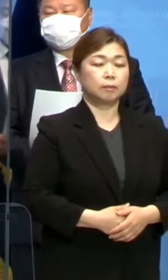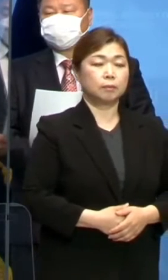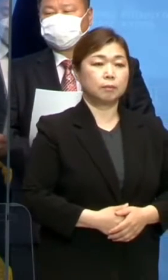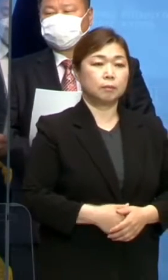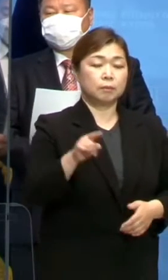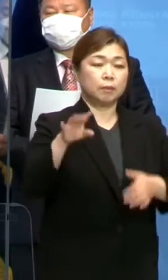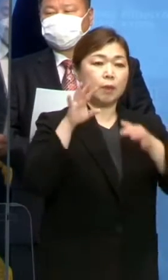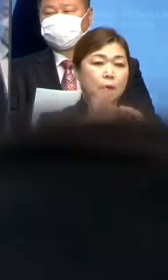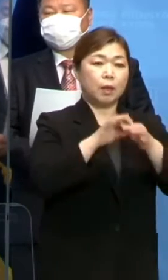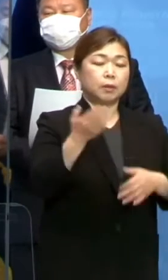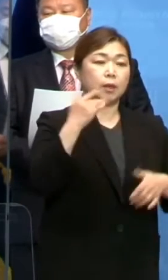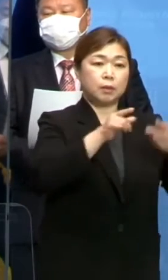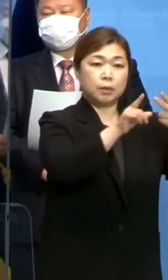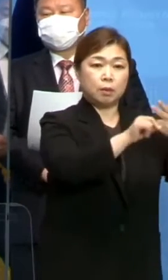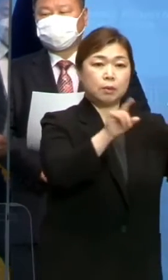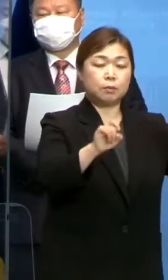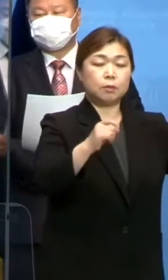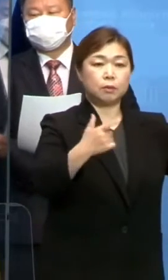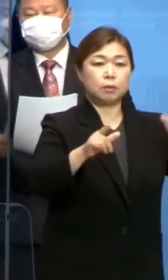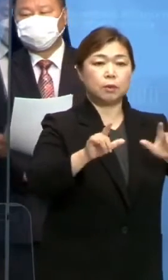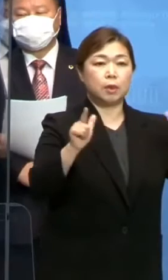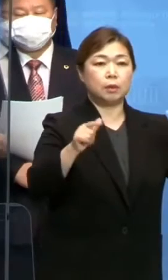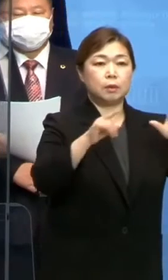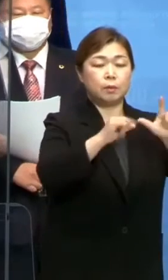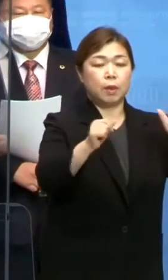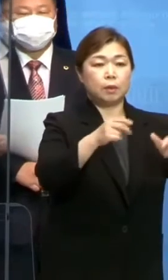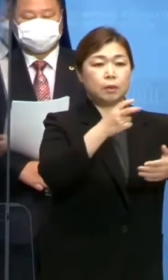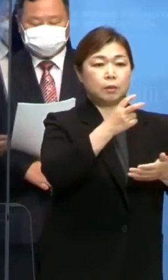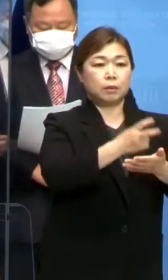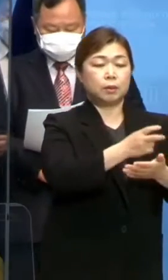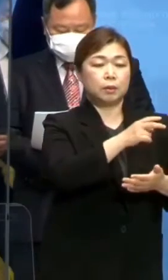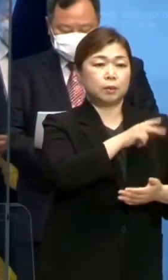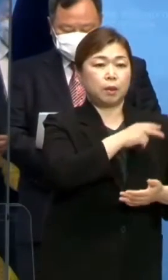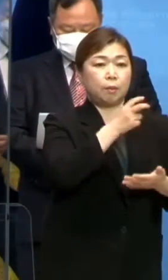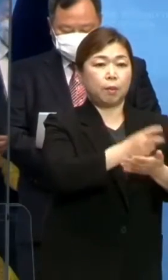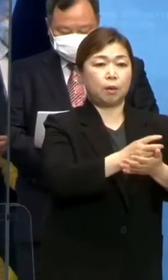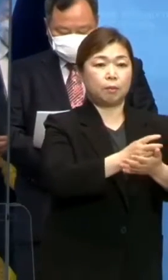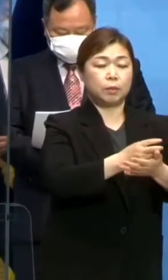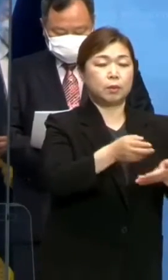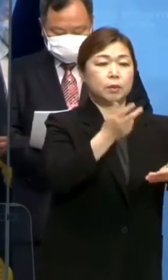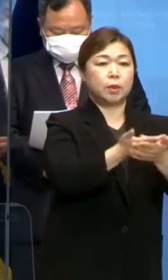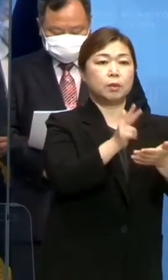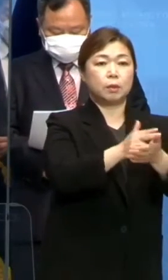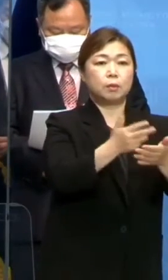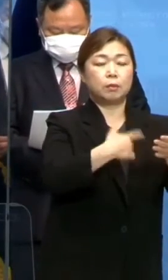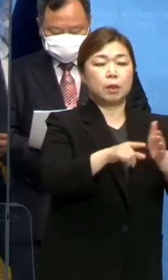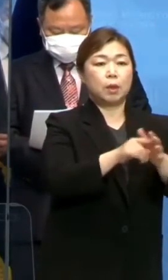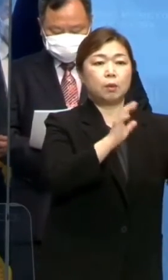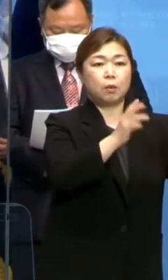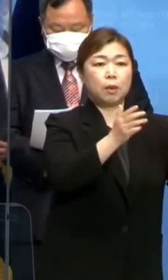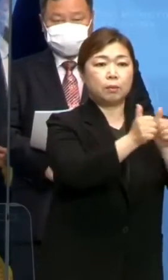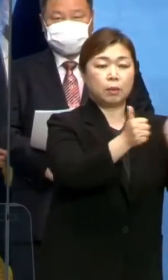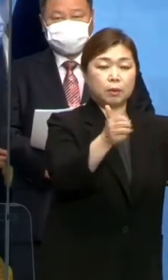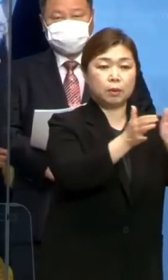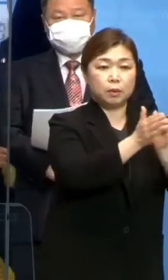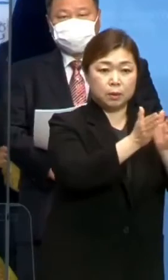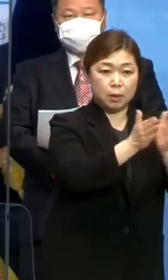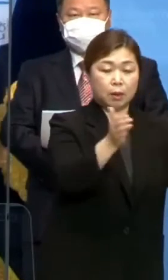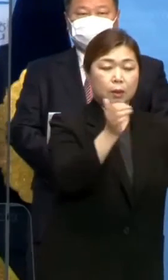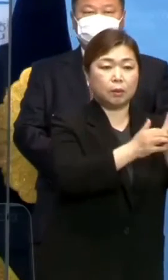위의 지난 7월 16일 지방의회 법 제정을 위한 토론회 를 대체하여 지방 4대 협의체 를